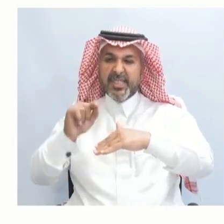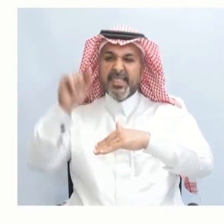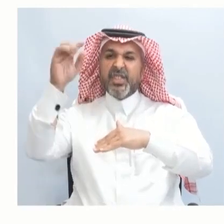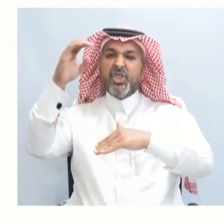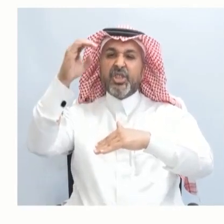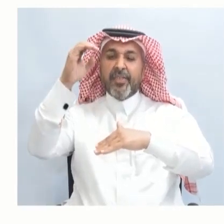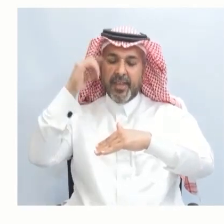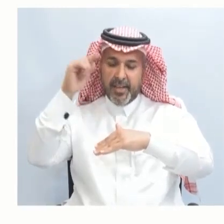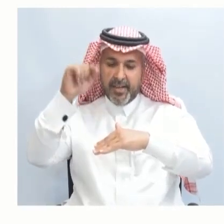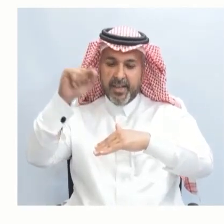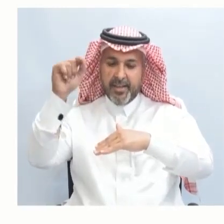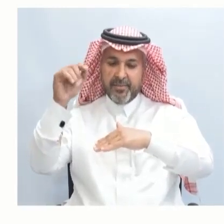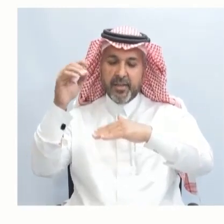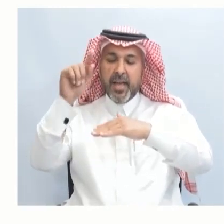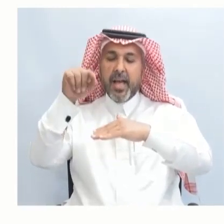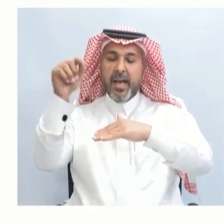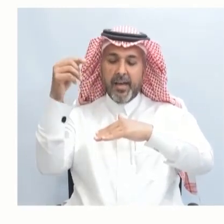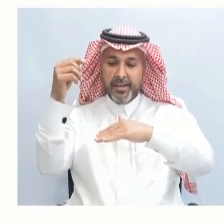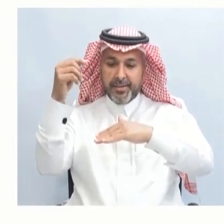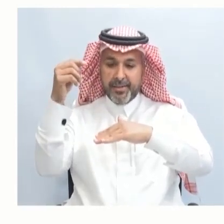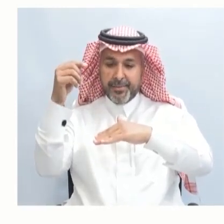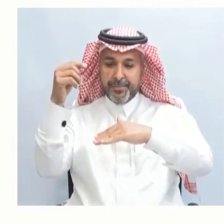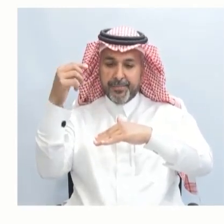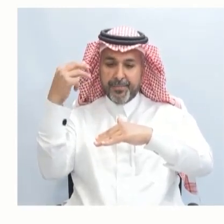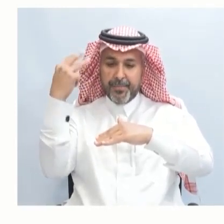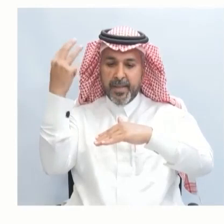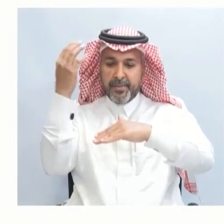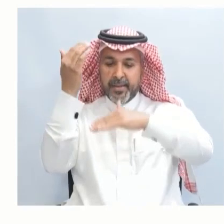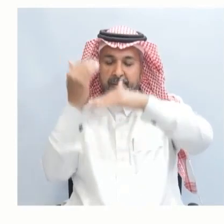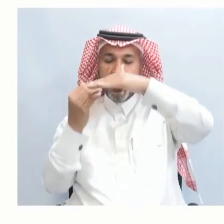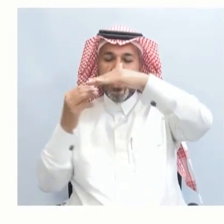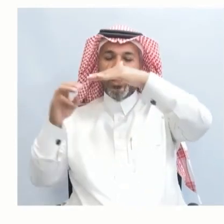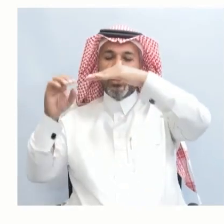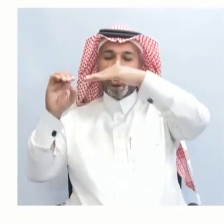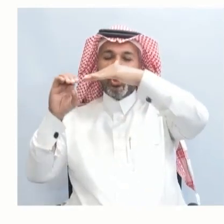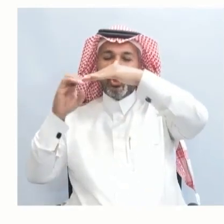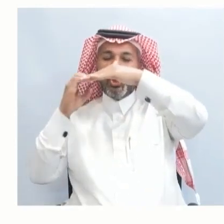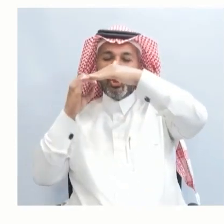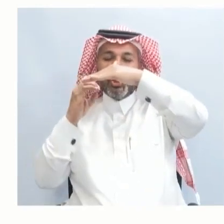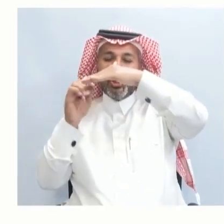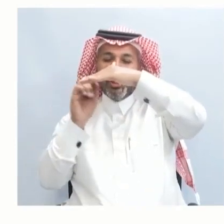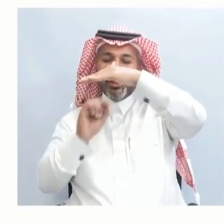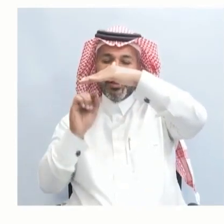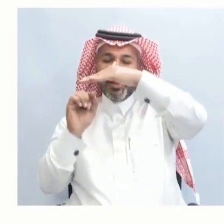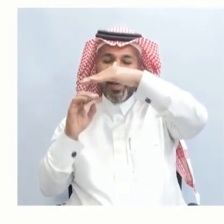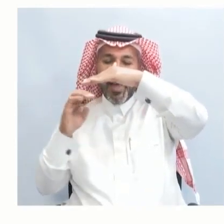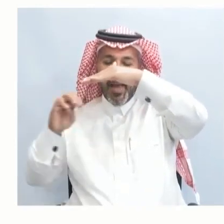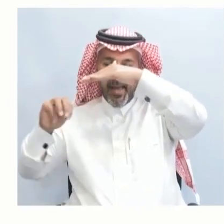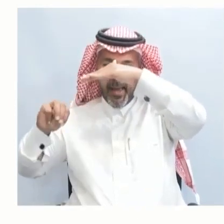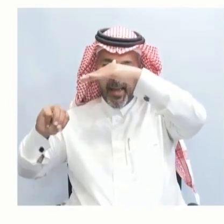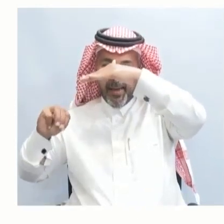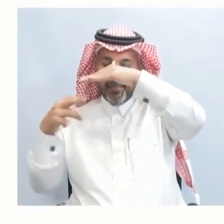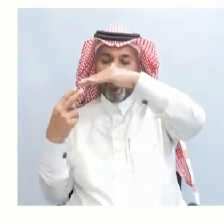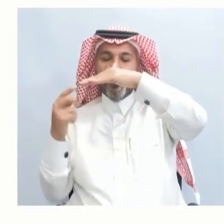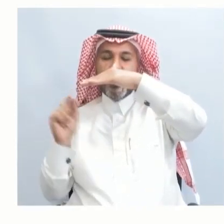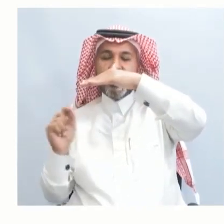باي ماذا عباره عن ثابت الار نصف القطر والجي ثابت الجذب الكوني الذي ستتعرف عليه بعد قليل والام